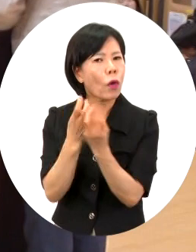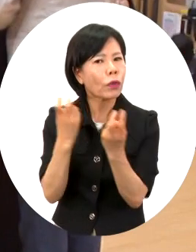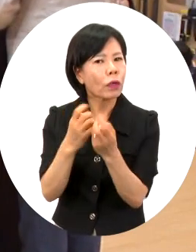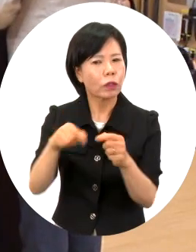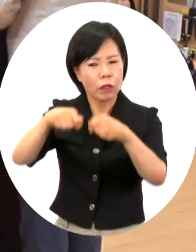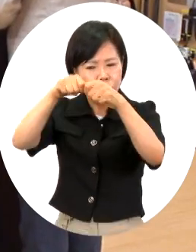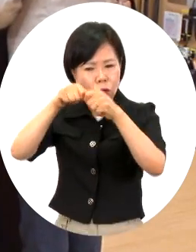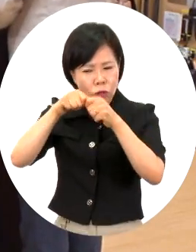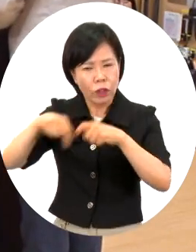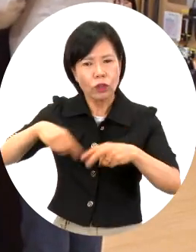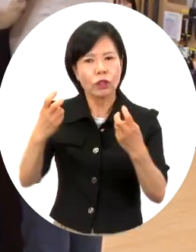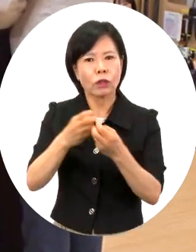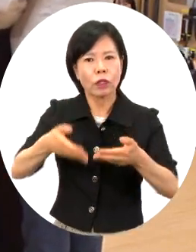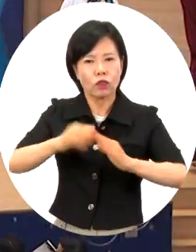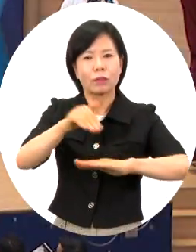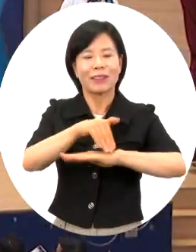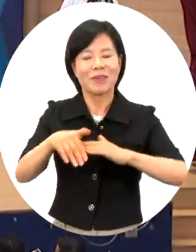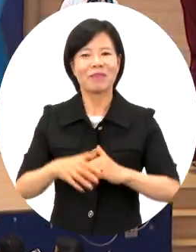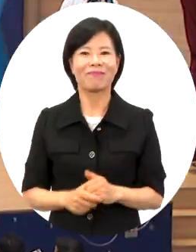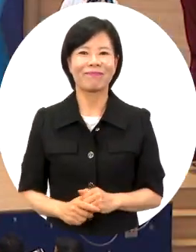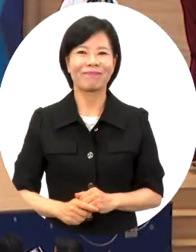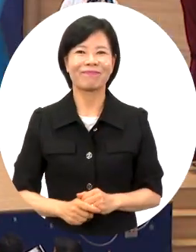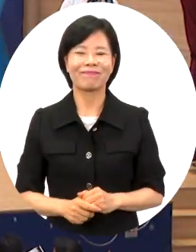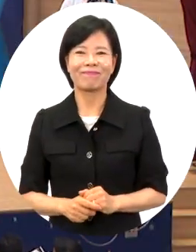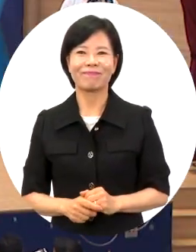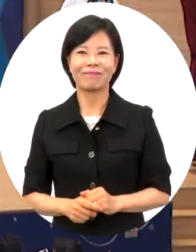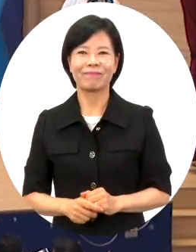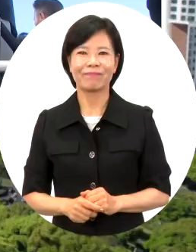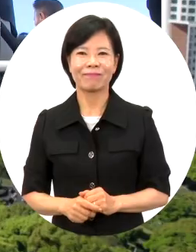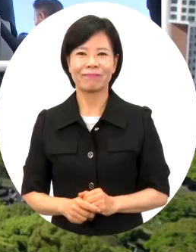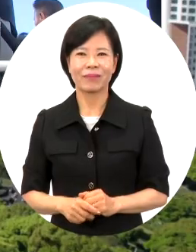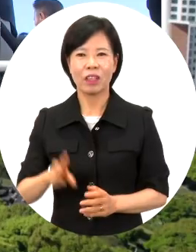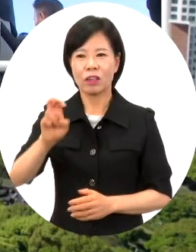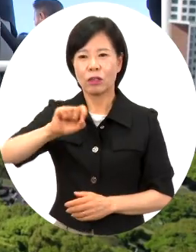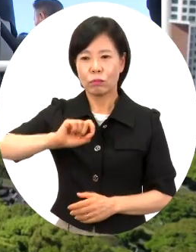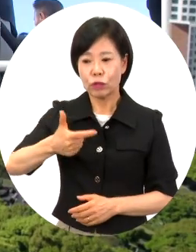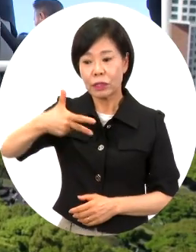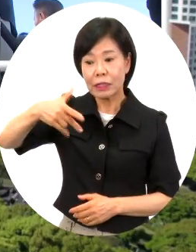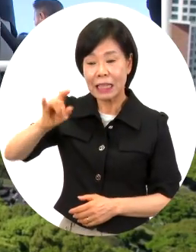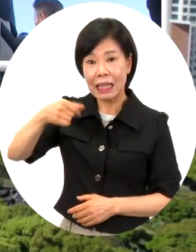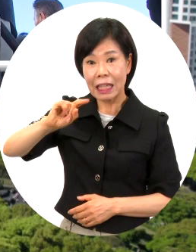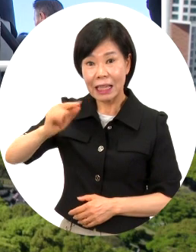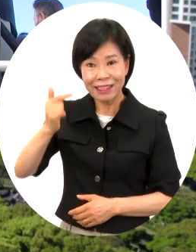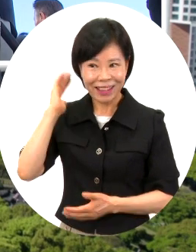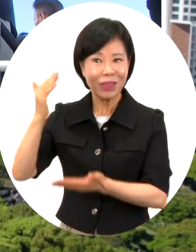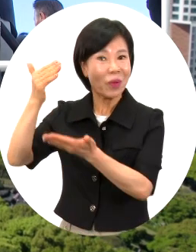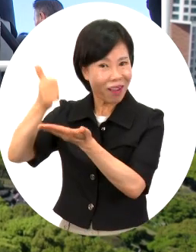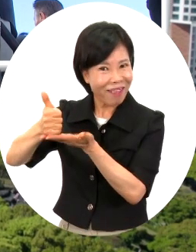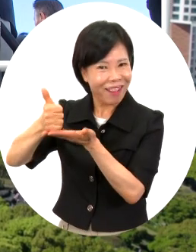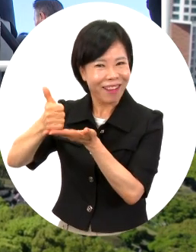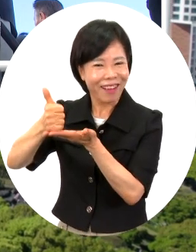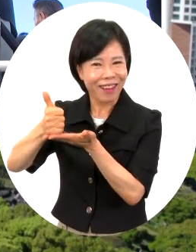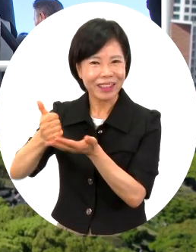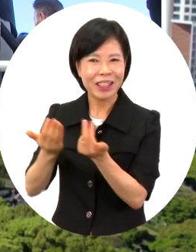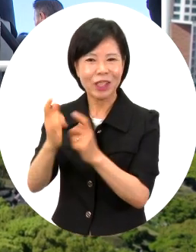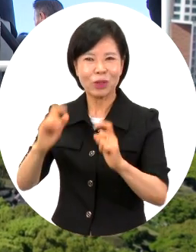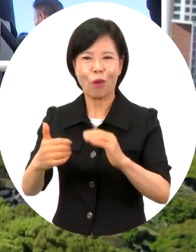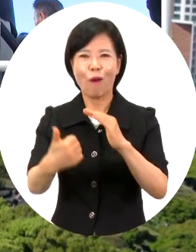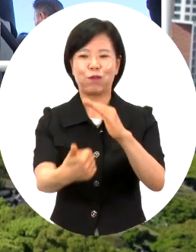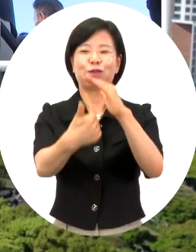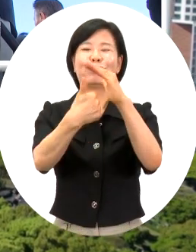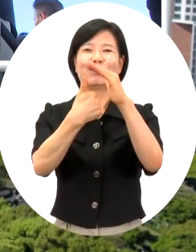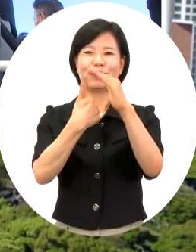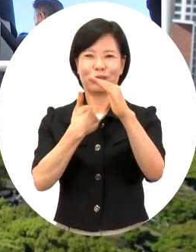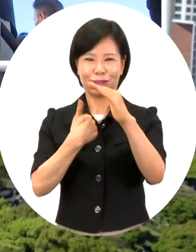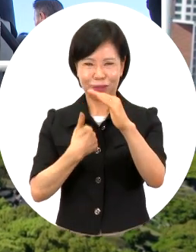실현을 위한 구체적인 정책을 수립해 나갈 계획입니다. 문재인 전 대통령이 제주도를 찾아